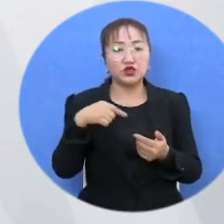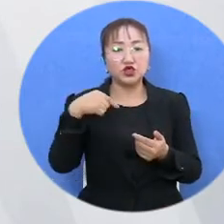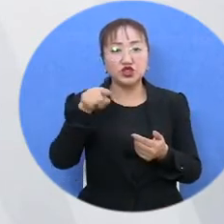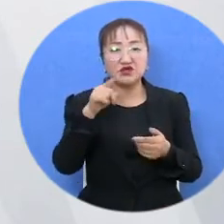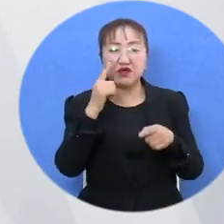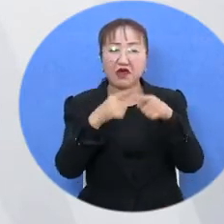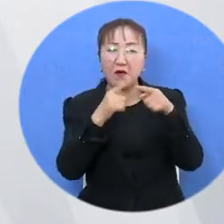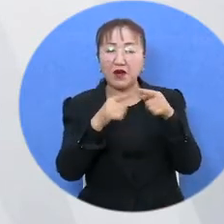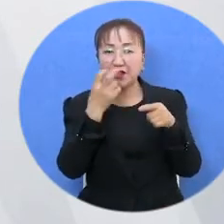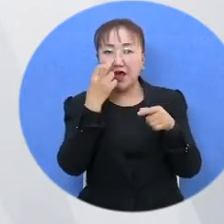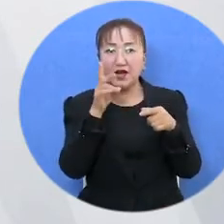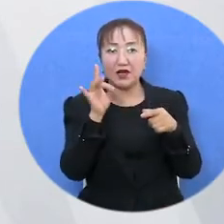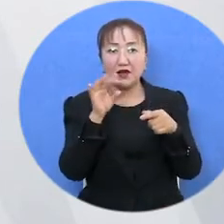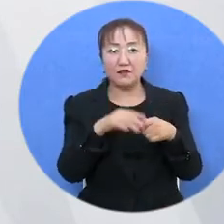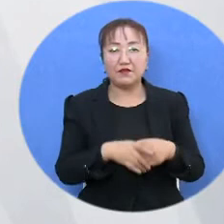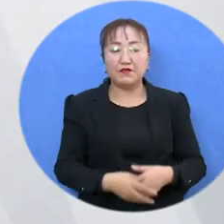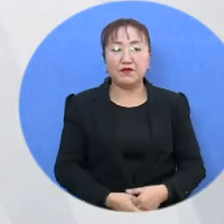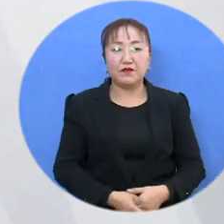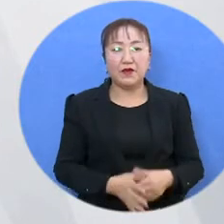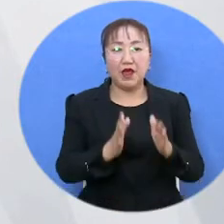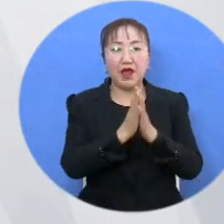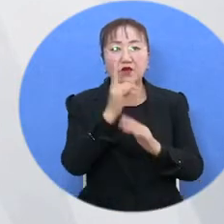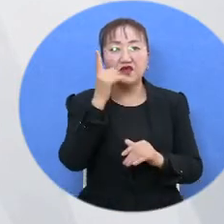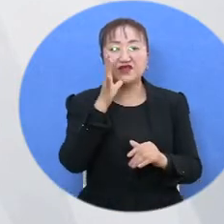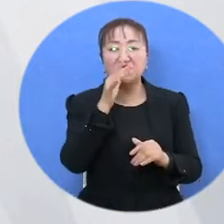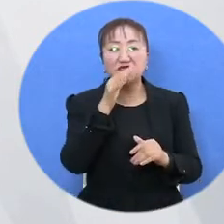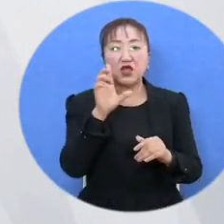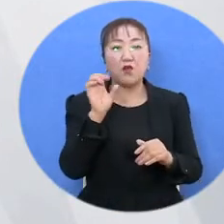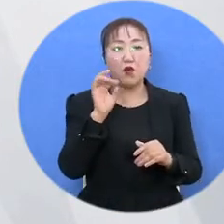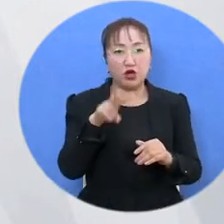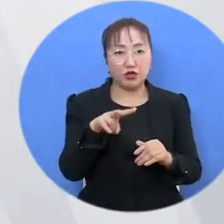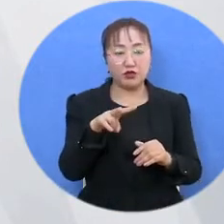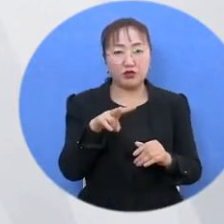11 настай охины бие өндрийн дундаж үзүүлэлт нь дээтл нь